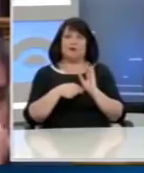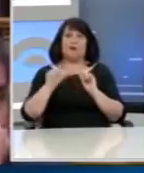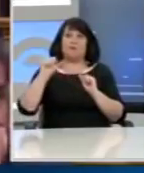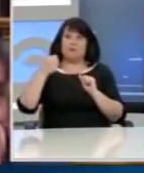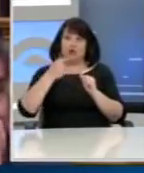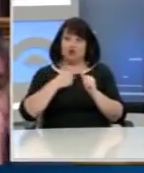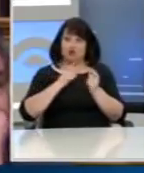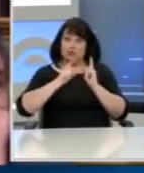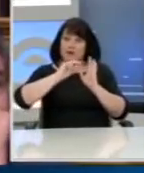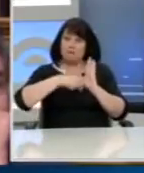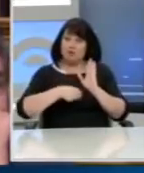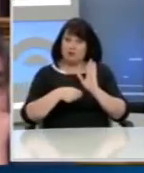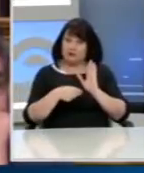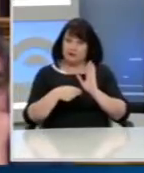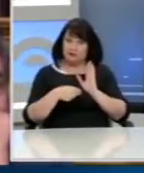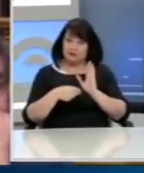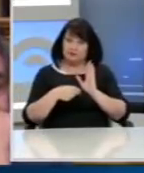μνημόνιο